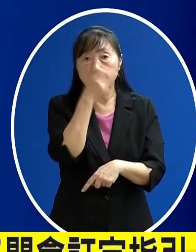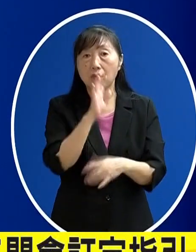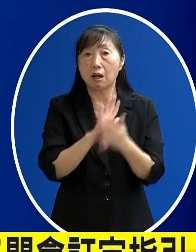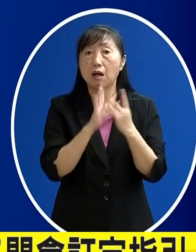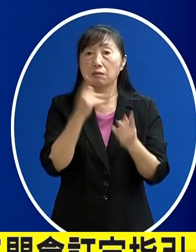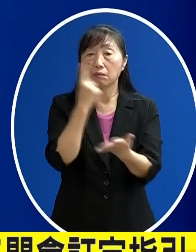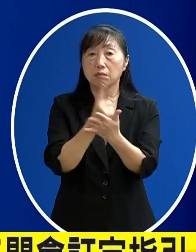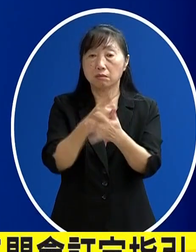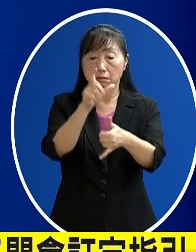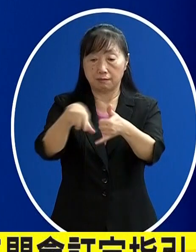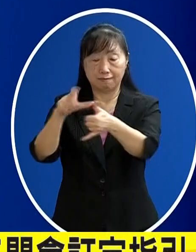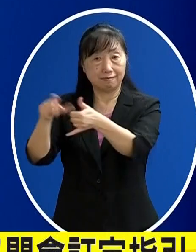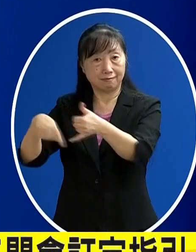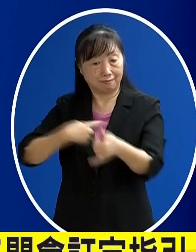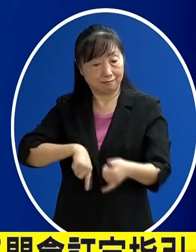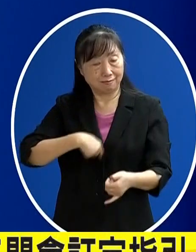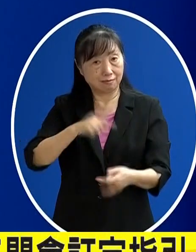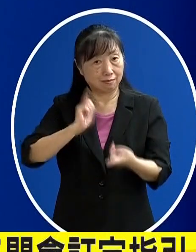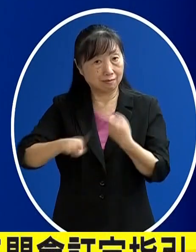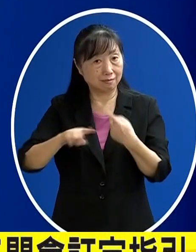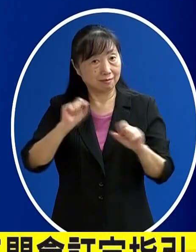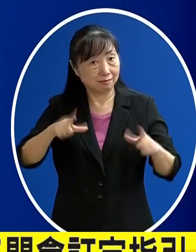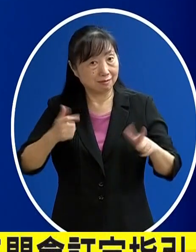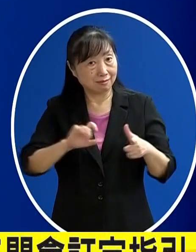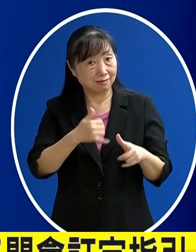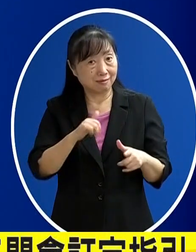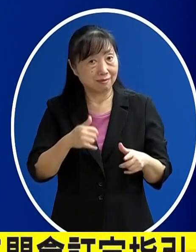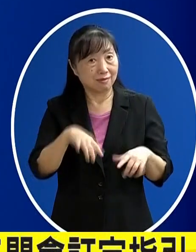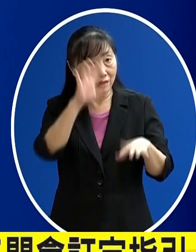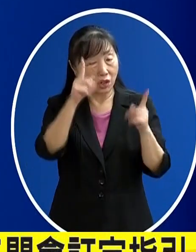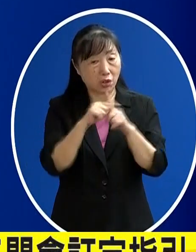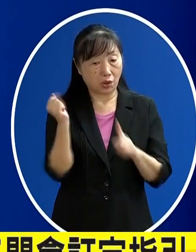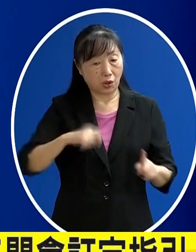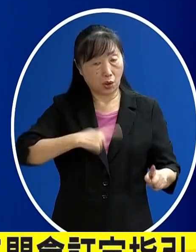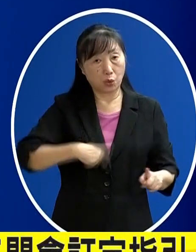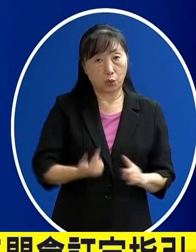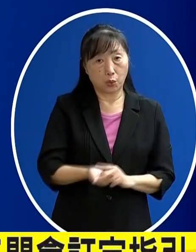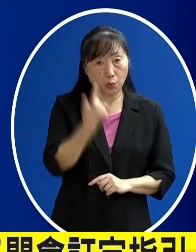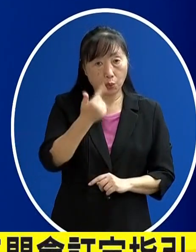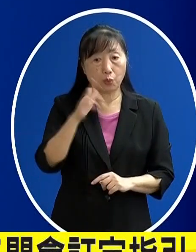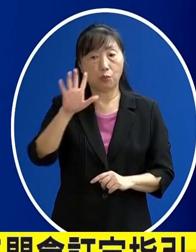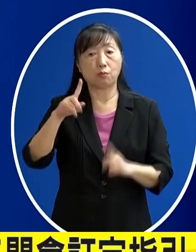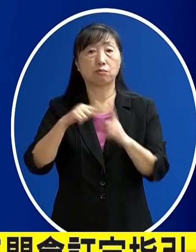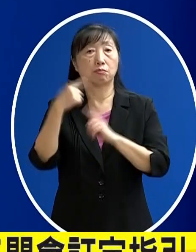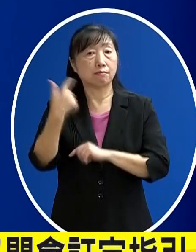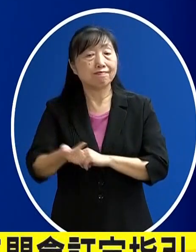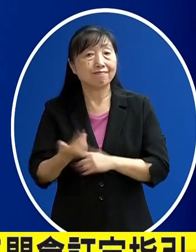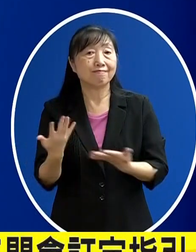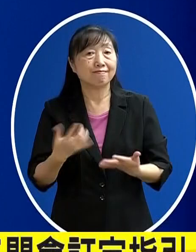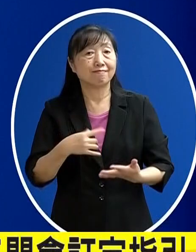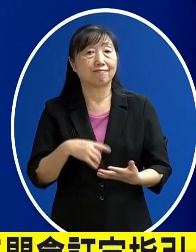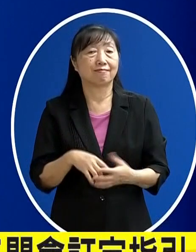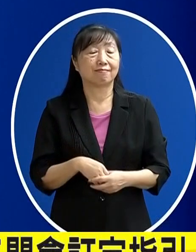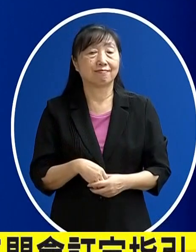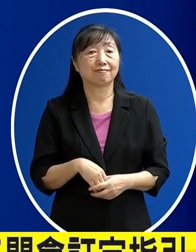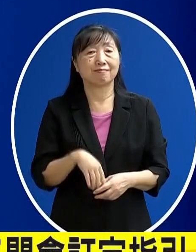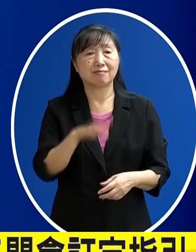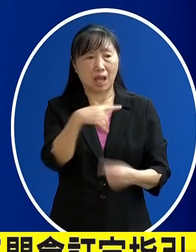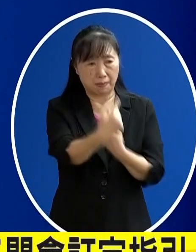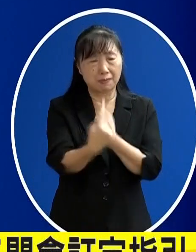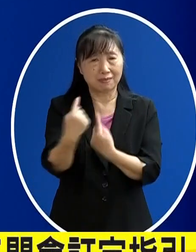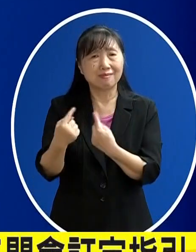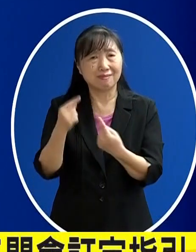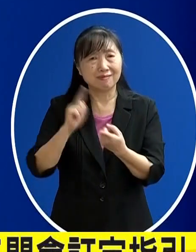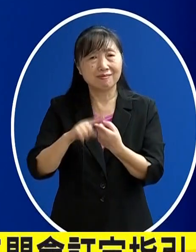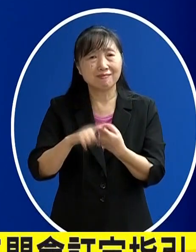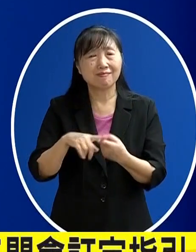不同，所以打完疫苗之后，有的人的抗体产生是快，有的人抗体产生是慢哈。那互相比较，当然我想这是难免，